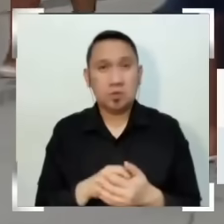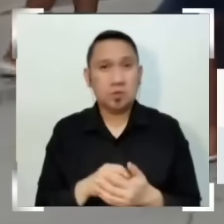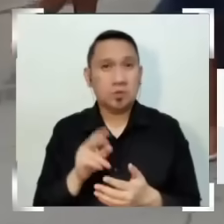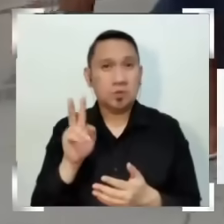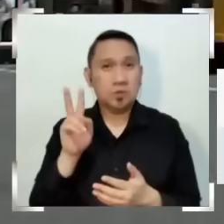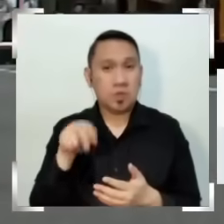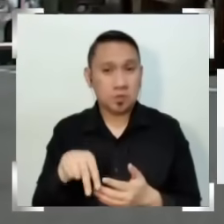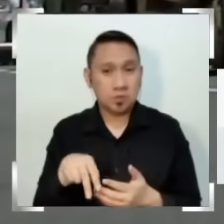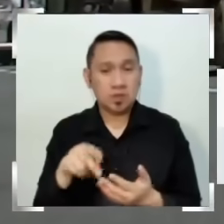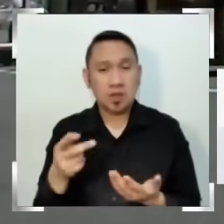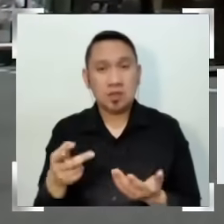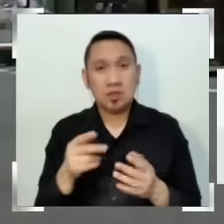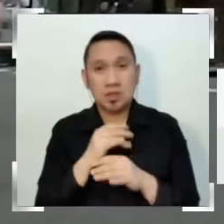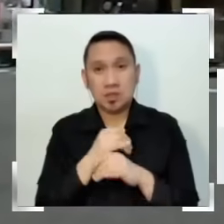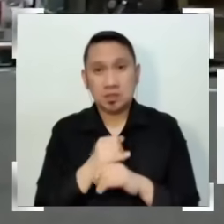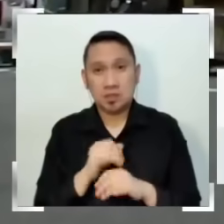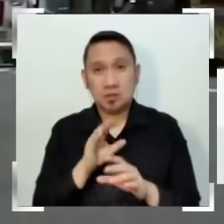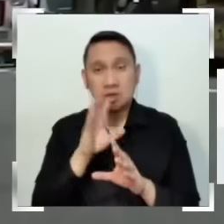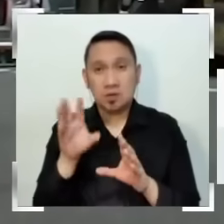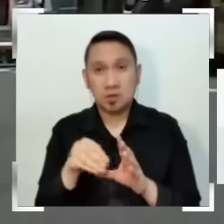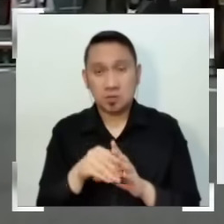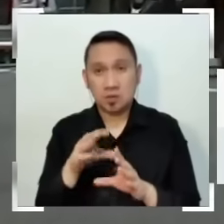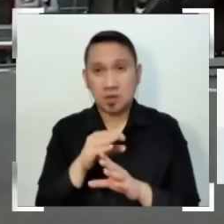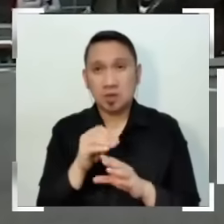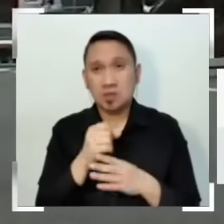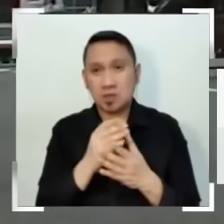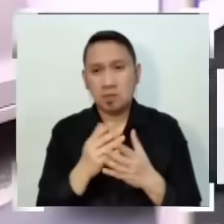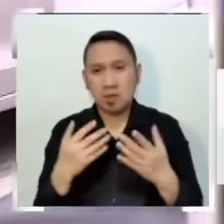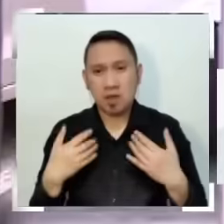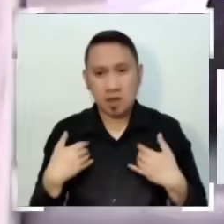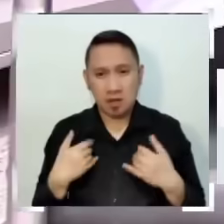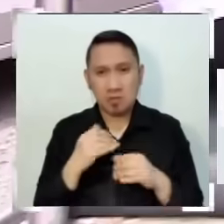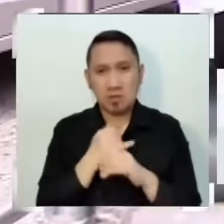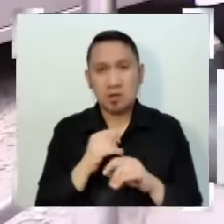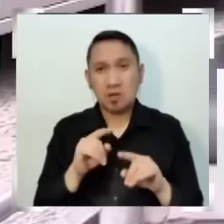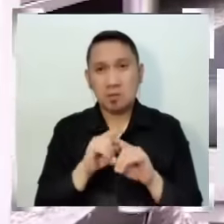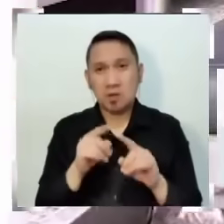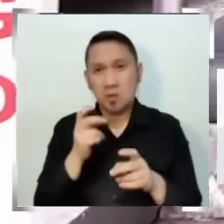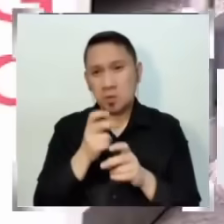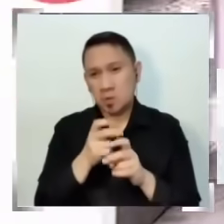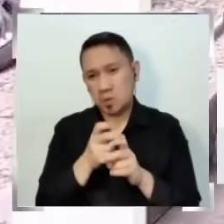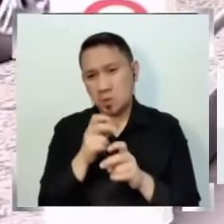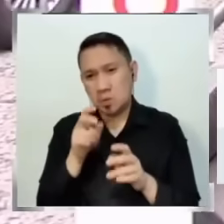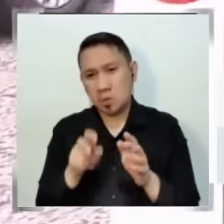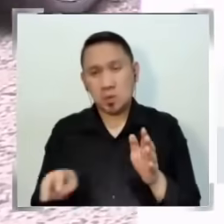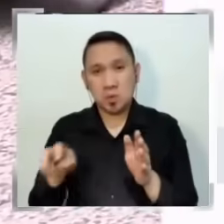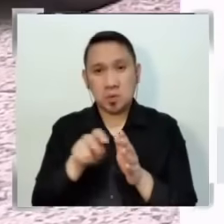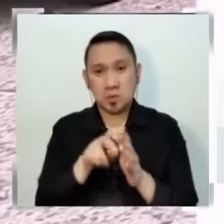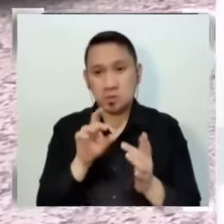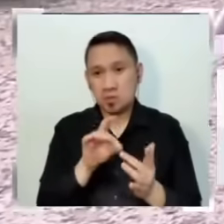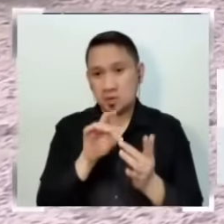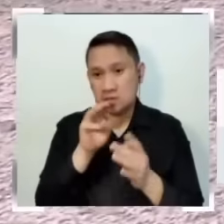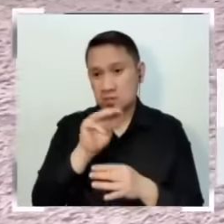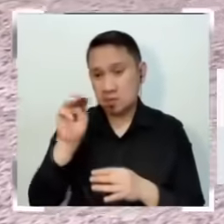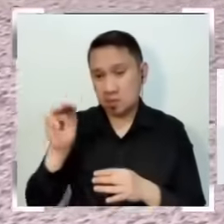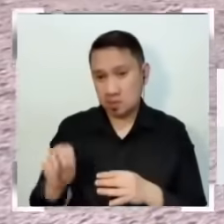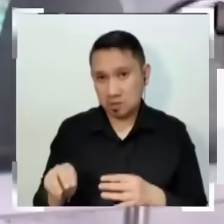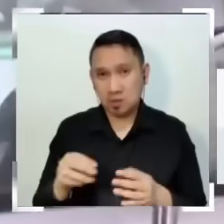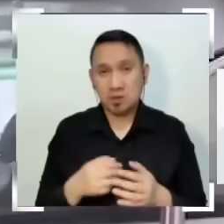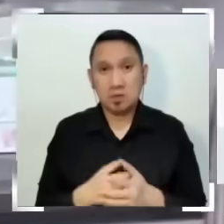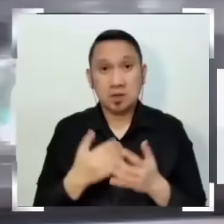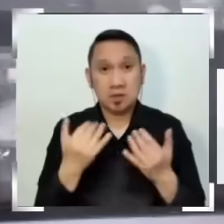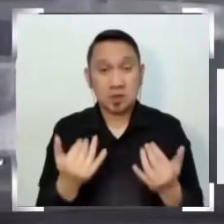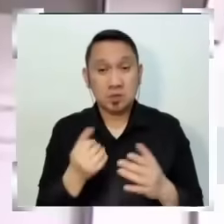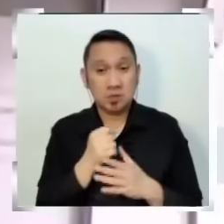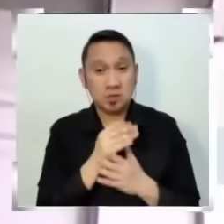ang sumali. May mga bumiyahe pa rin naman. Pero pahirapan ang pagsakay ng ilang commuter gaya sa Maynila kung saan police mobile na nag-atid sa kanila.